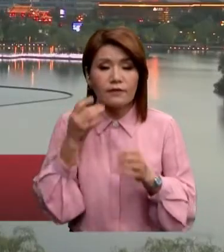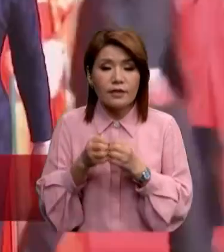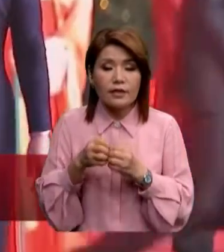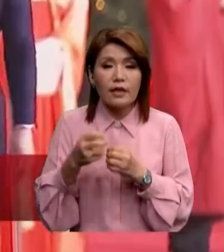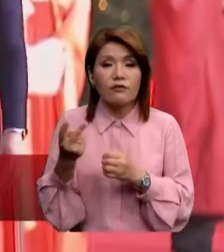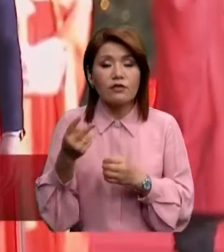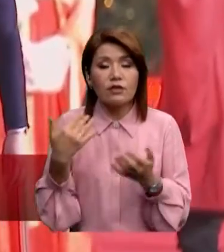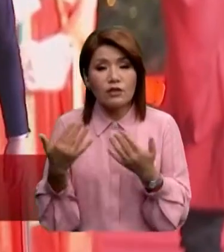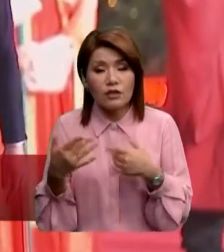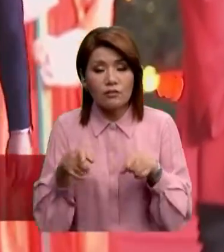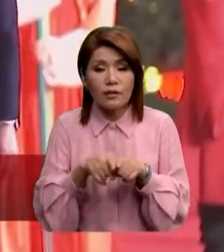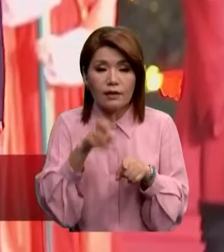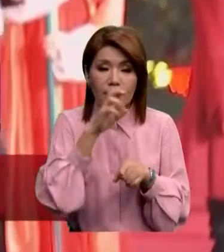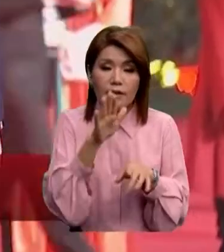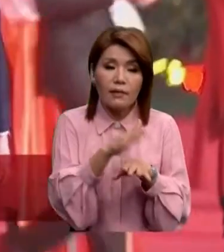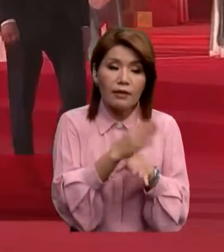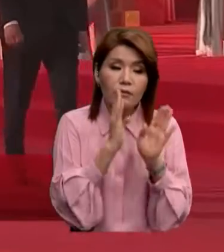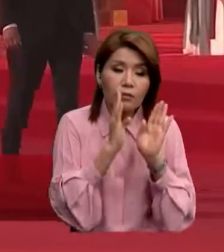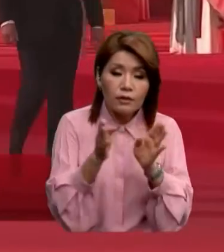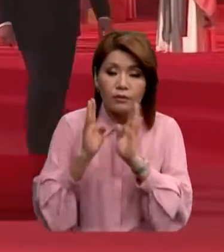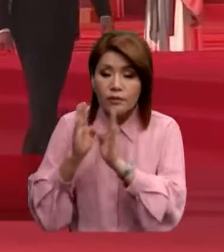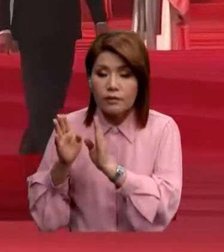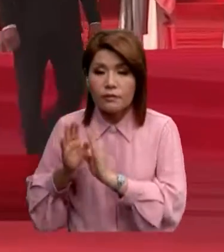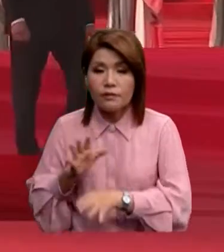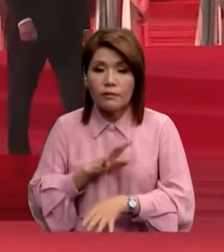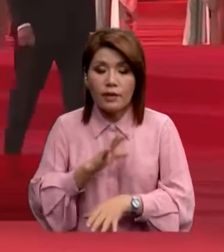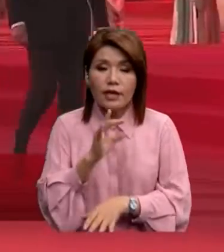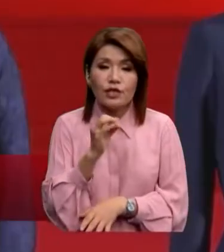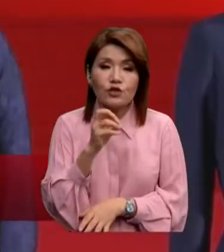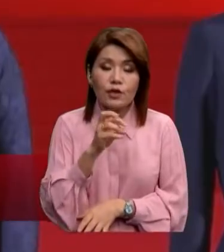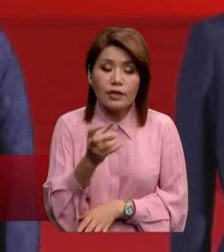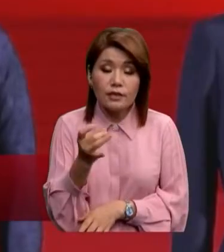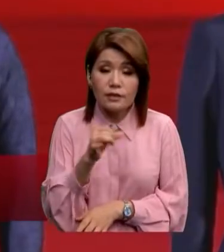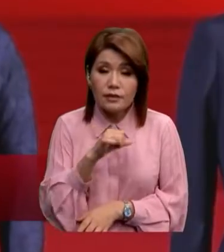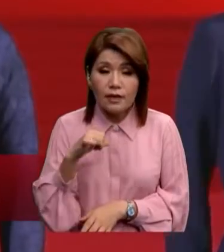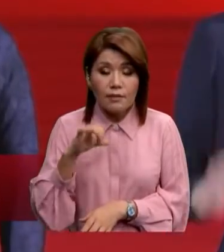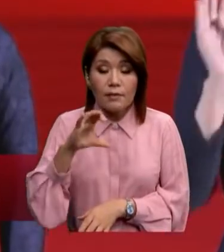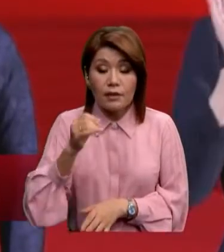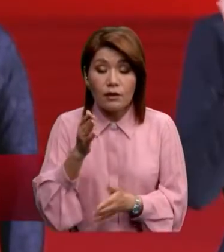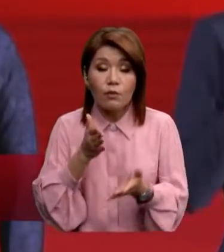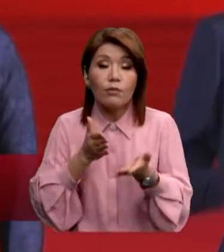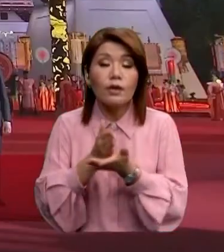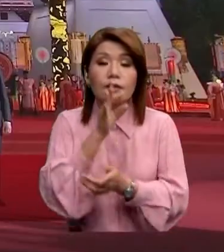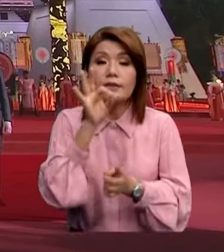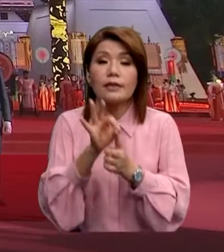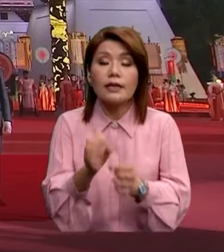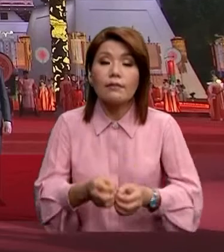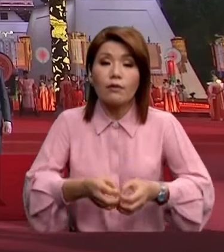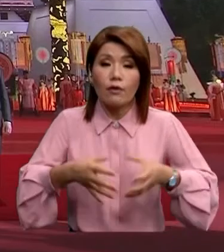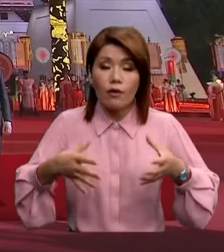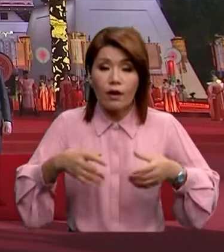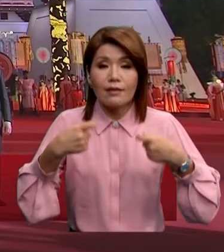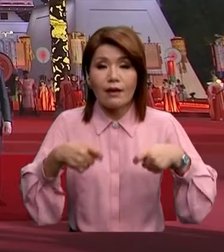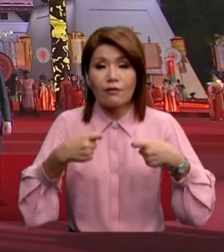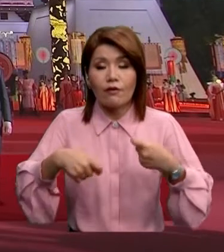двусторонние отношения со странами по отдельности. По мнению политолога Ерсултана Жансеитова, саммит в первую очередь был направлен на расширение